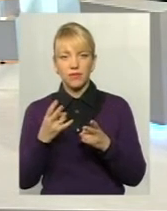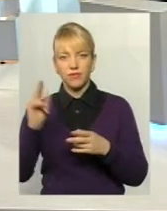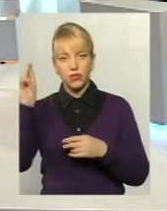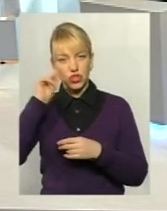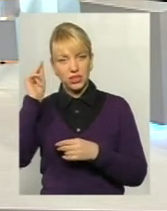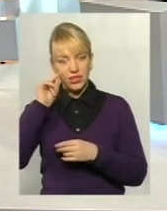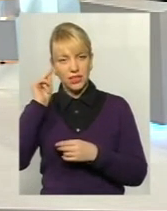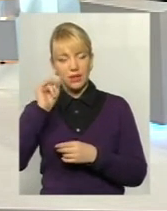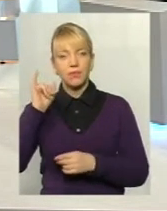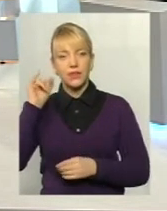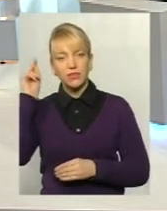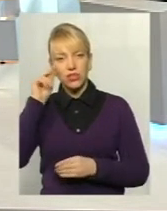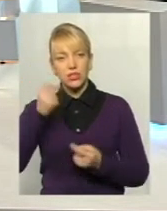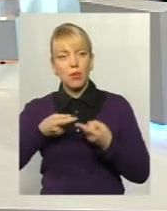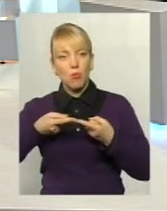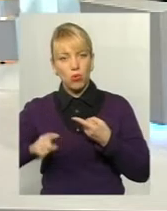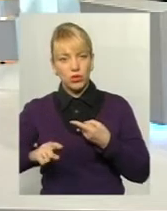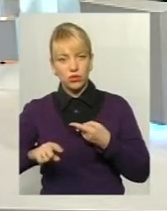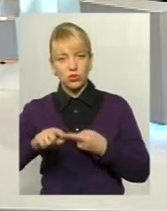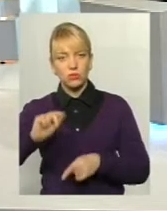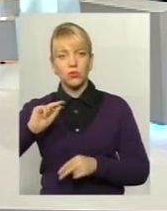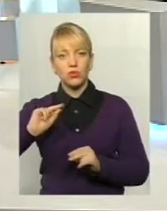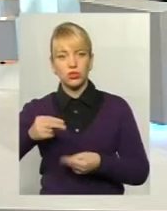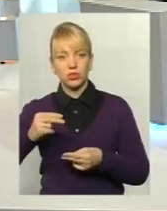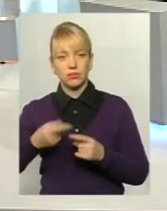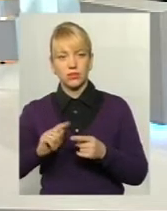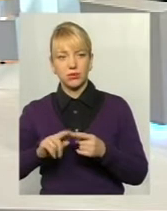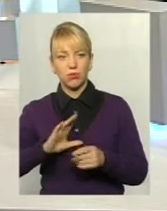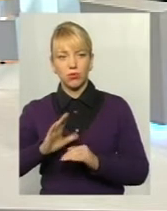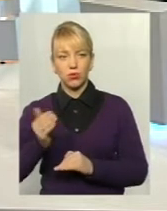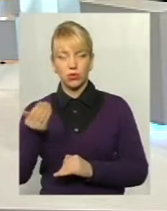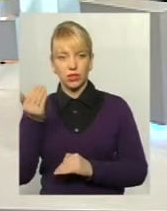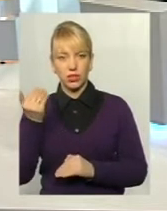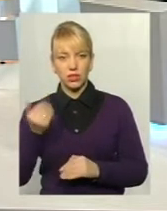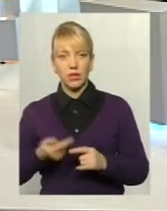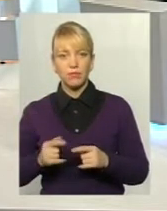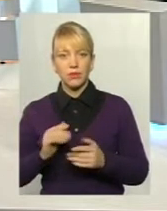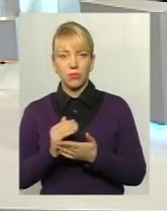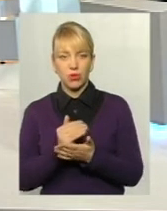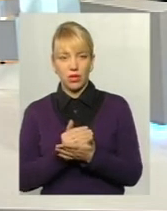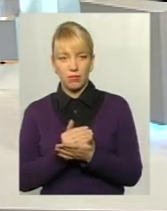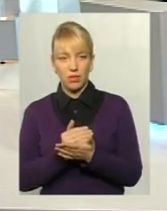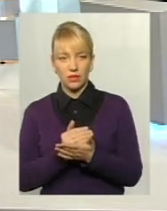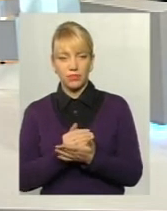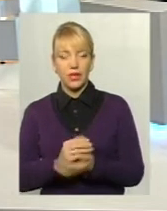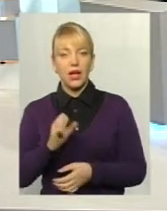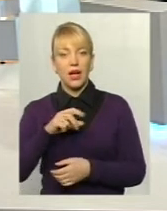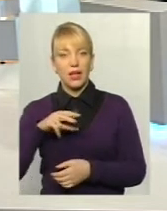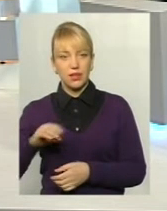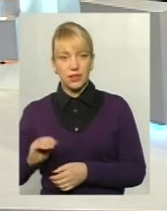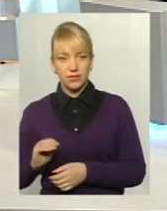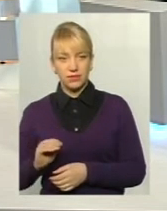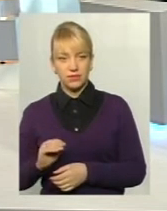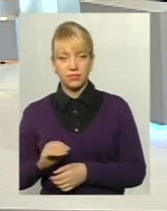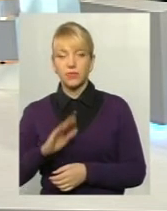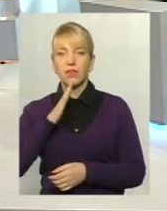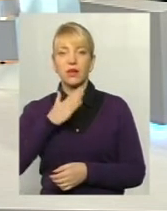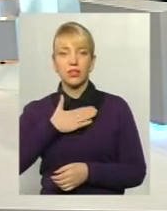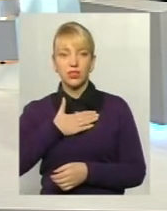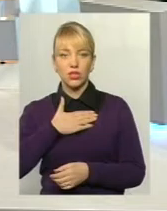і вчитися по-іншому, ніж ще досі виписані ті програми. Разом з тим,